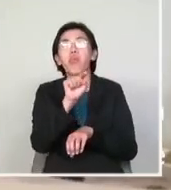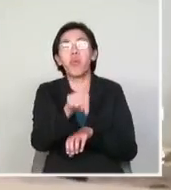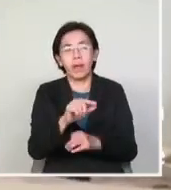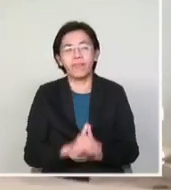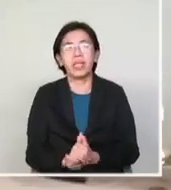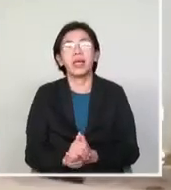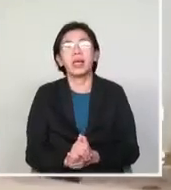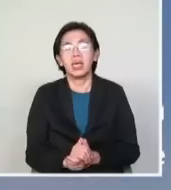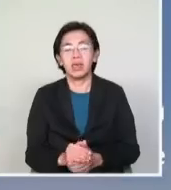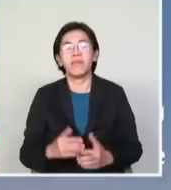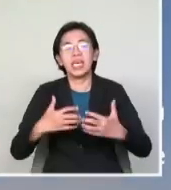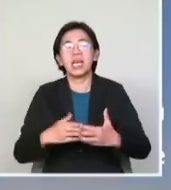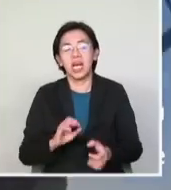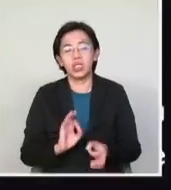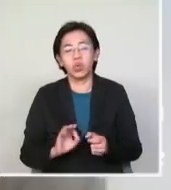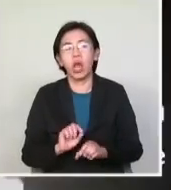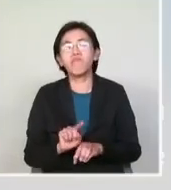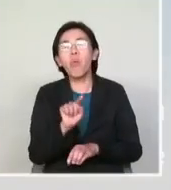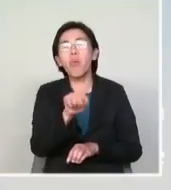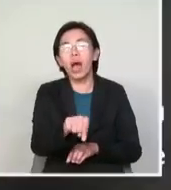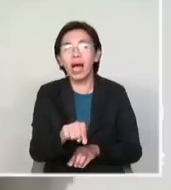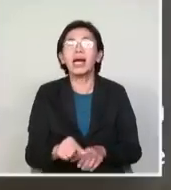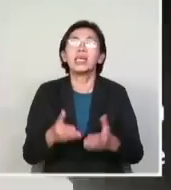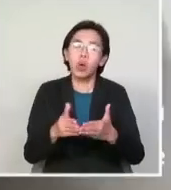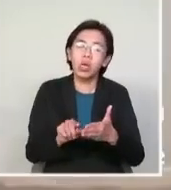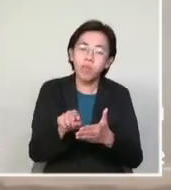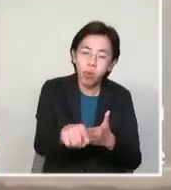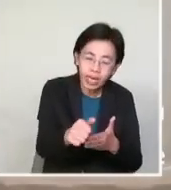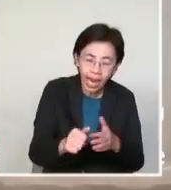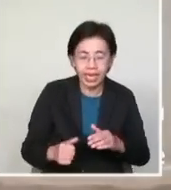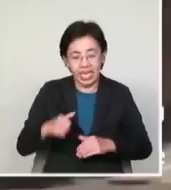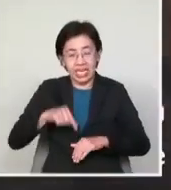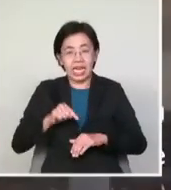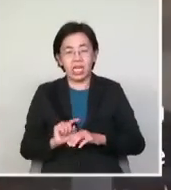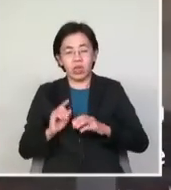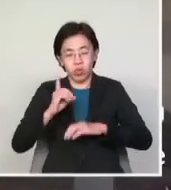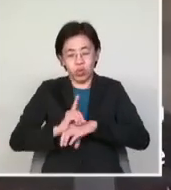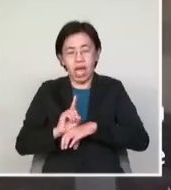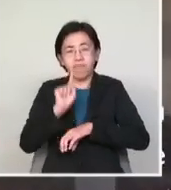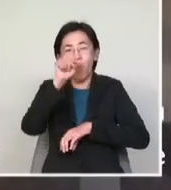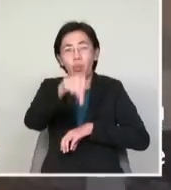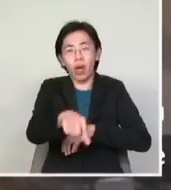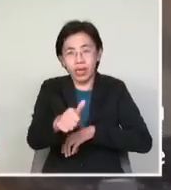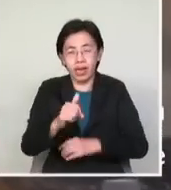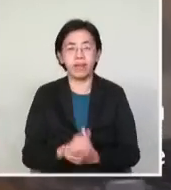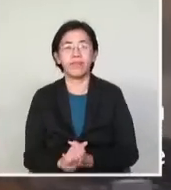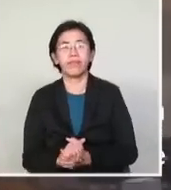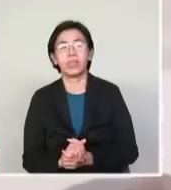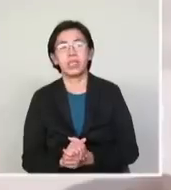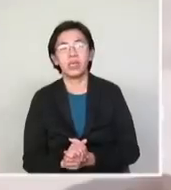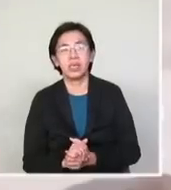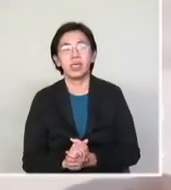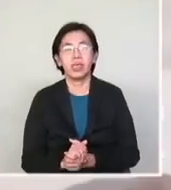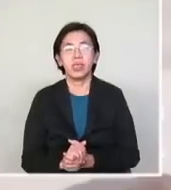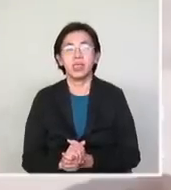ายิงปกติเลยก็ได้จะยิงทางบกยิงทางน้ำเนี่ยได้หมดเลยนะคะแล้วก็เป็นขีปนาวุธที่ถูกห้ามใช้ในส่วนที่สัญญาอาวุธนิ